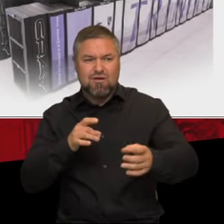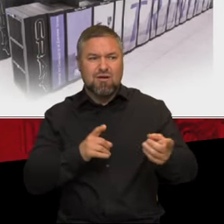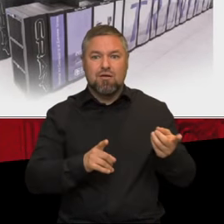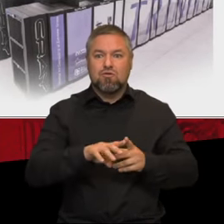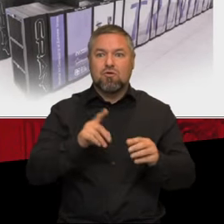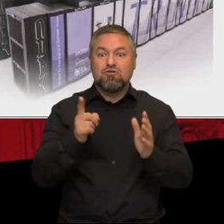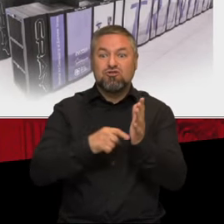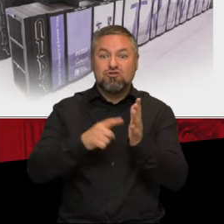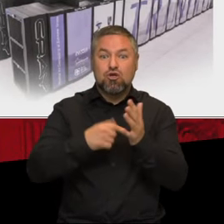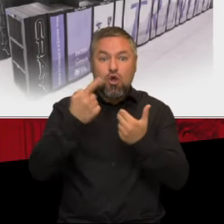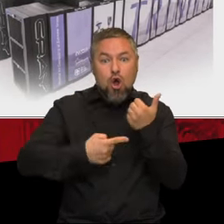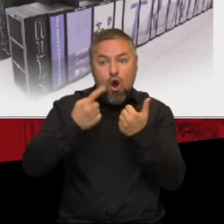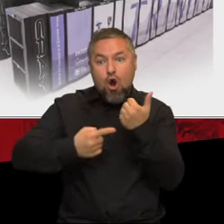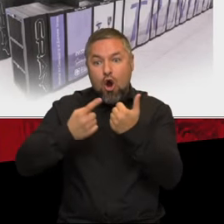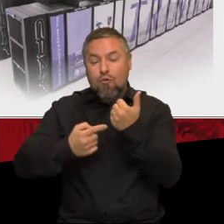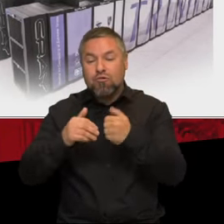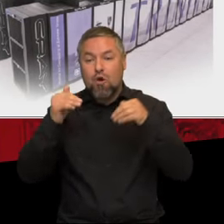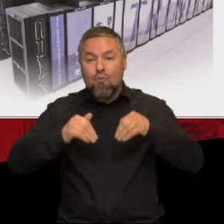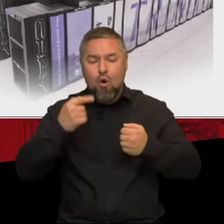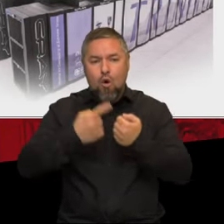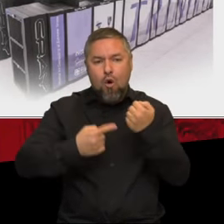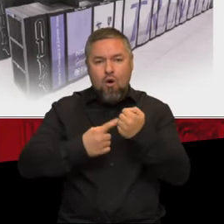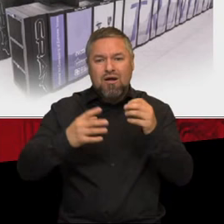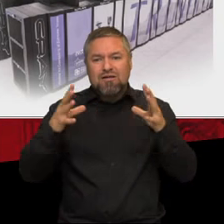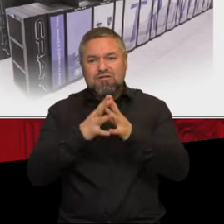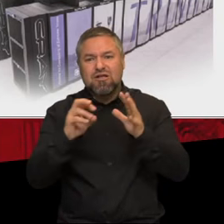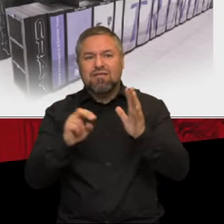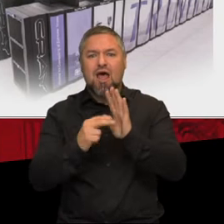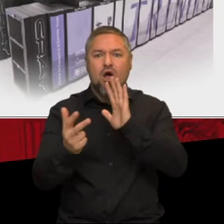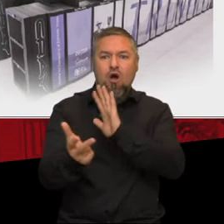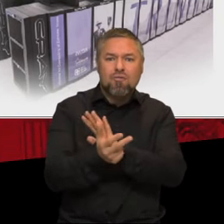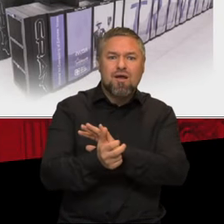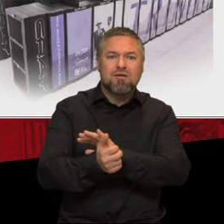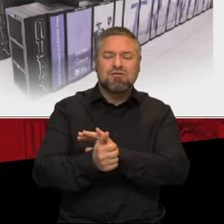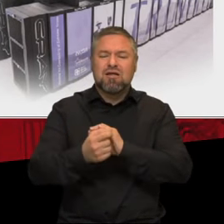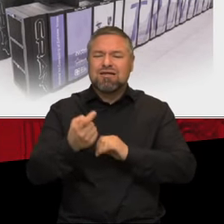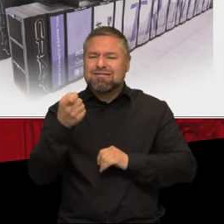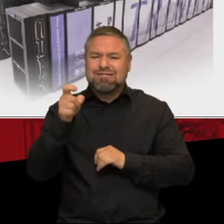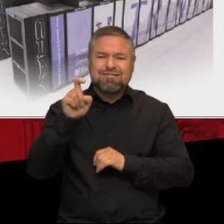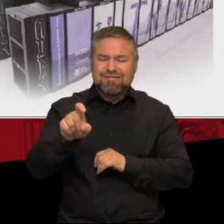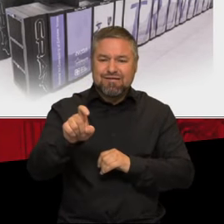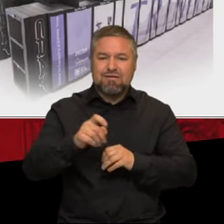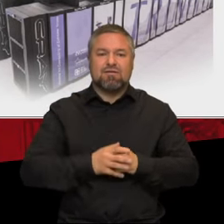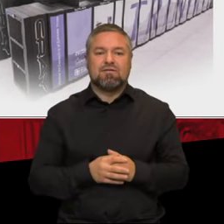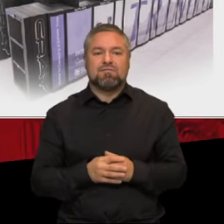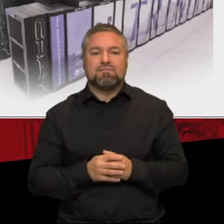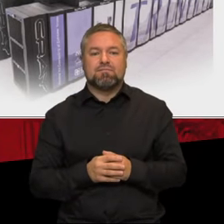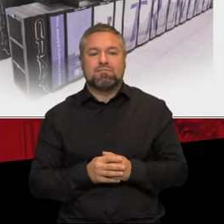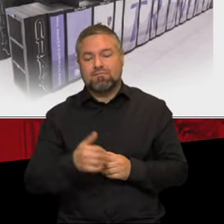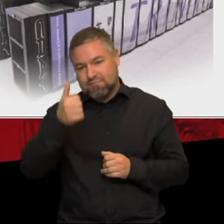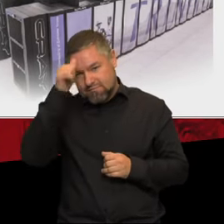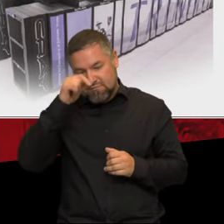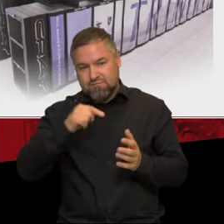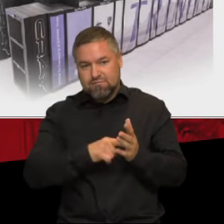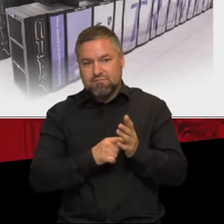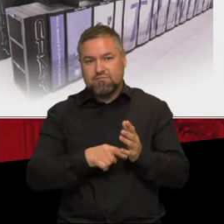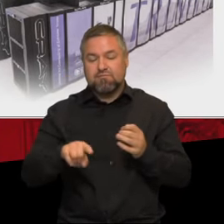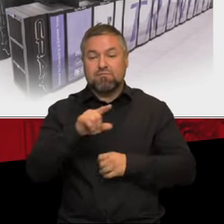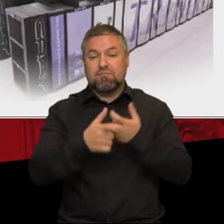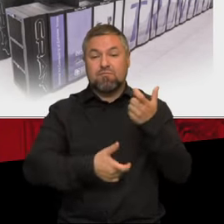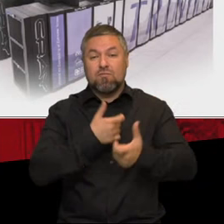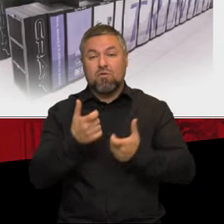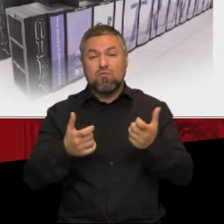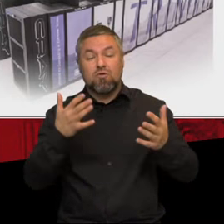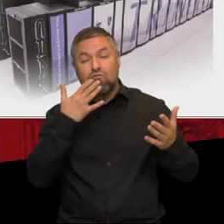częstości obliczeń, czy do możliwości wykonywania 10 do 18 operacji na sekundę jednego exaflopa. Nazywa się wyścigiem w exascali,